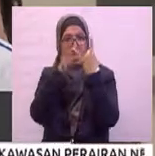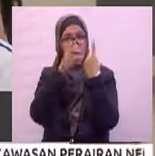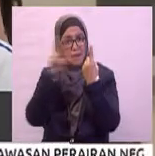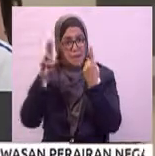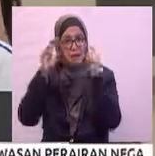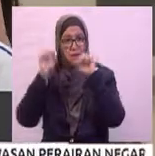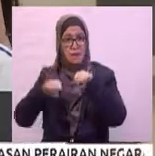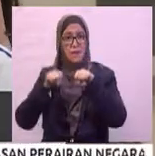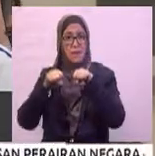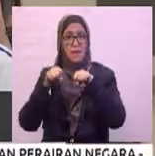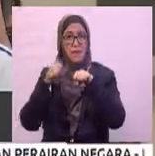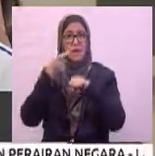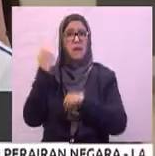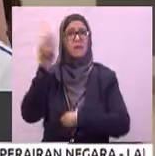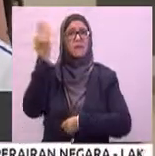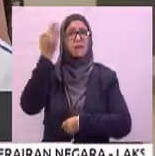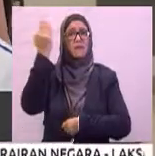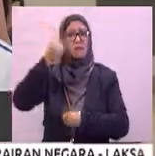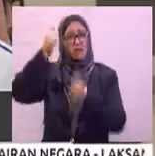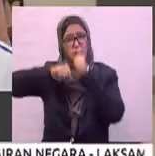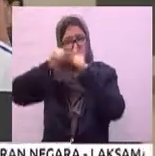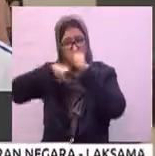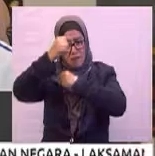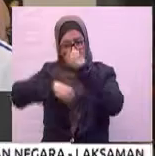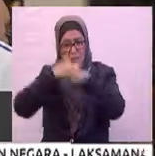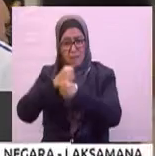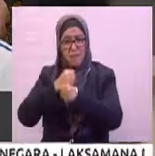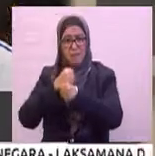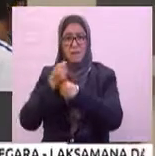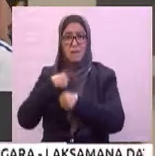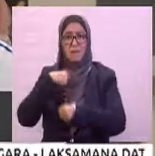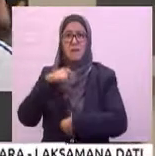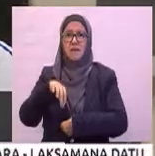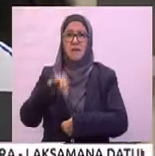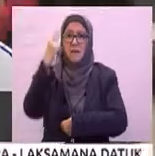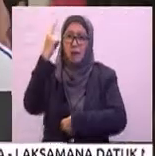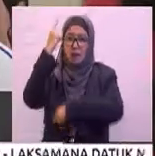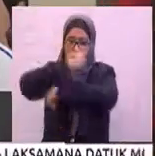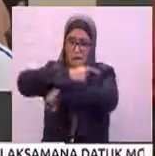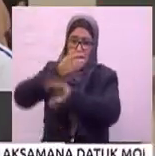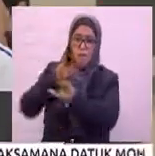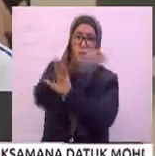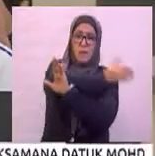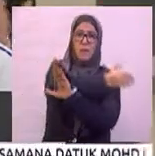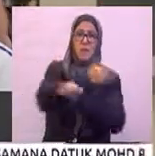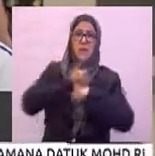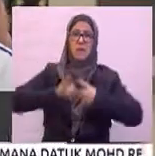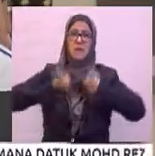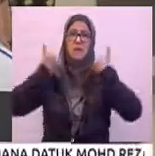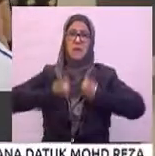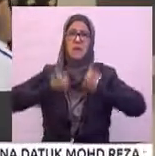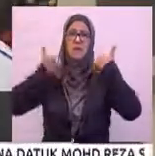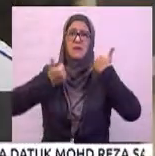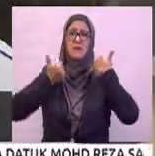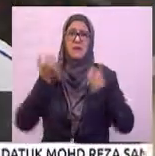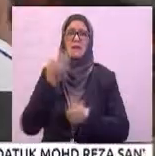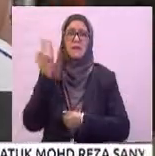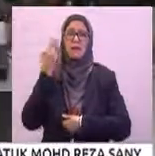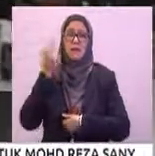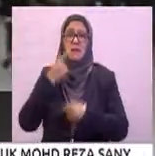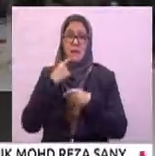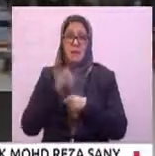Daripada kebiasaannya, pada setiap tahun kita dapati, sehari sebelum menjelang Syawal, kebanyakannya trafik itu akan build